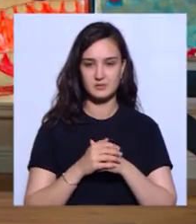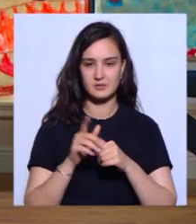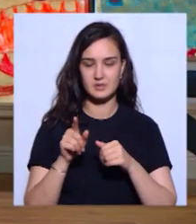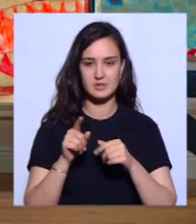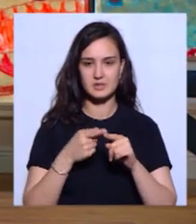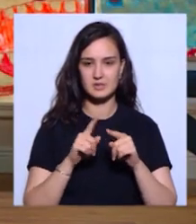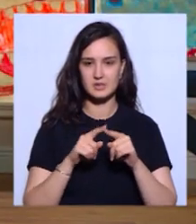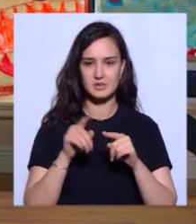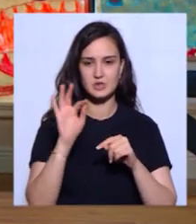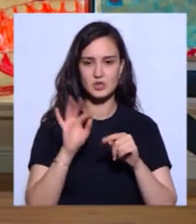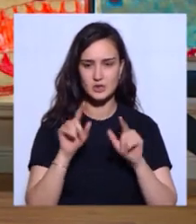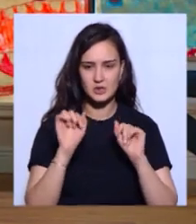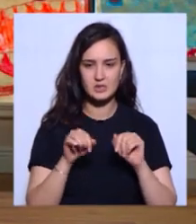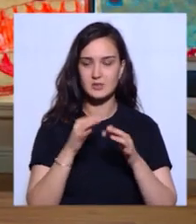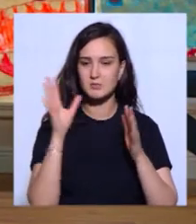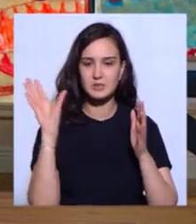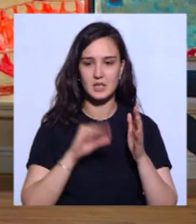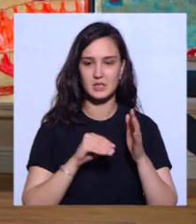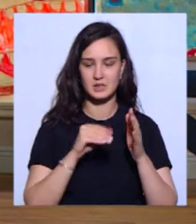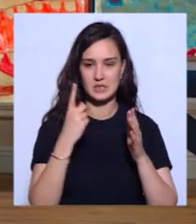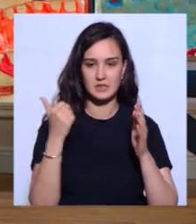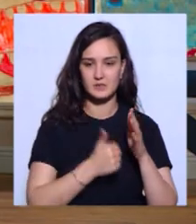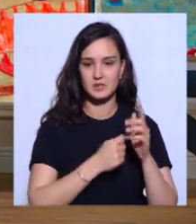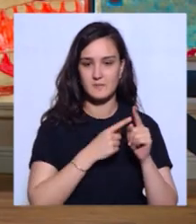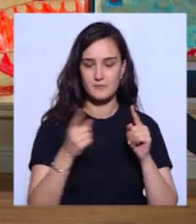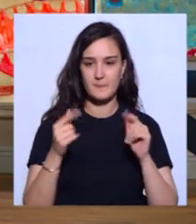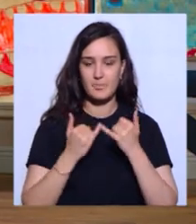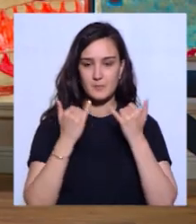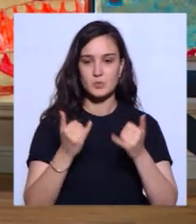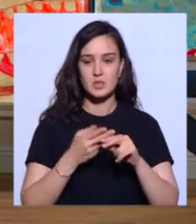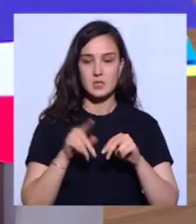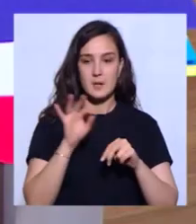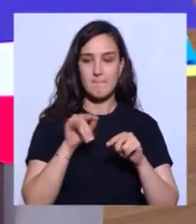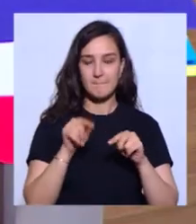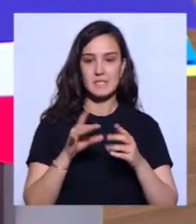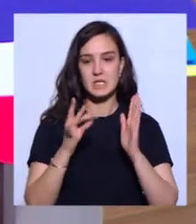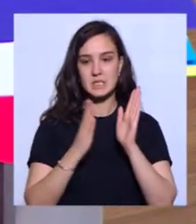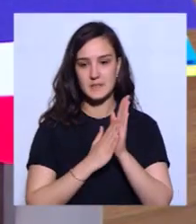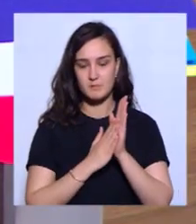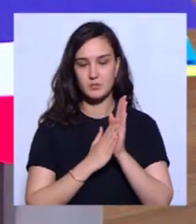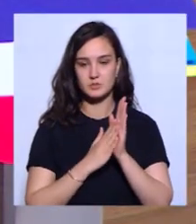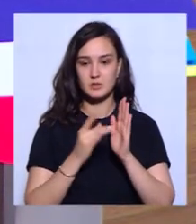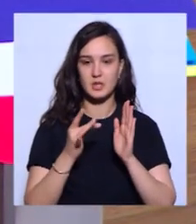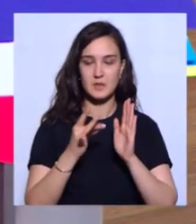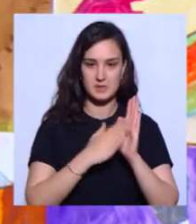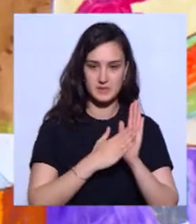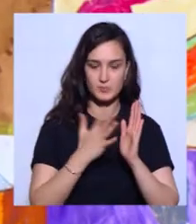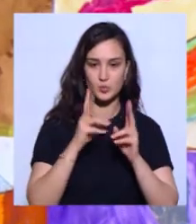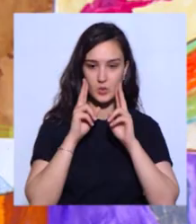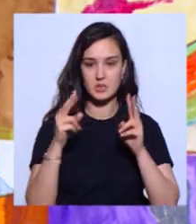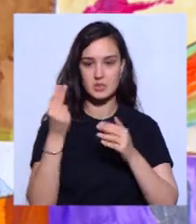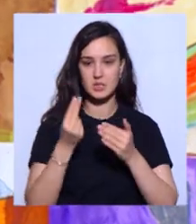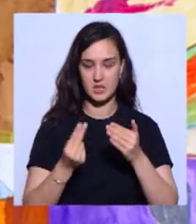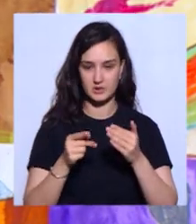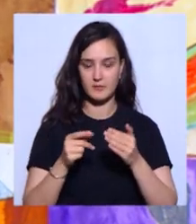შეგიძლია მთელი აი ერთი კვირა მიუძღვნათ ამას, აწებოთ ხან იმაზე, ხან ამაზე. თუ არ იცით ხატვა,